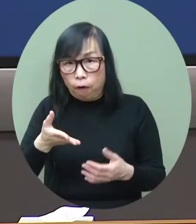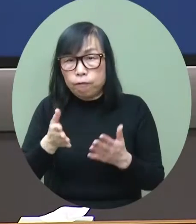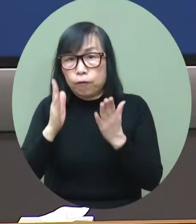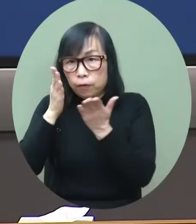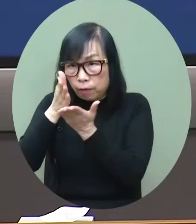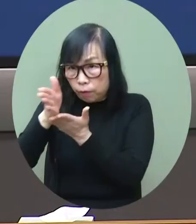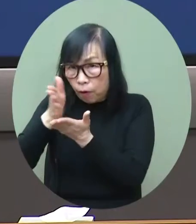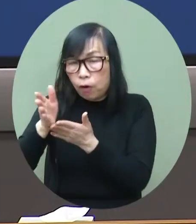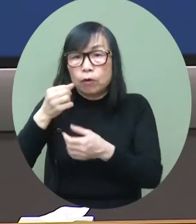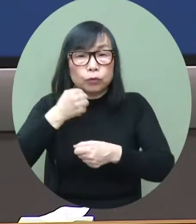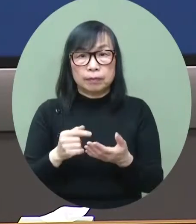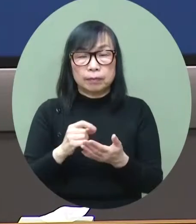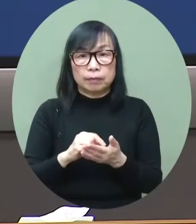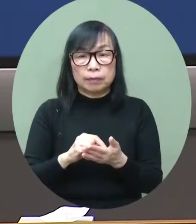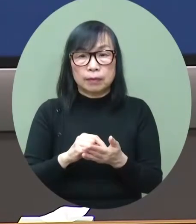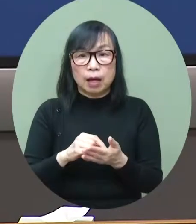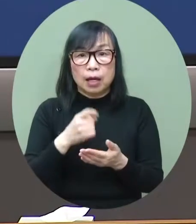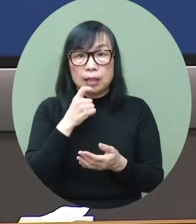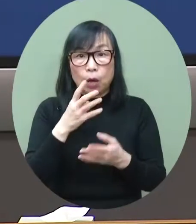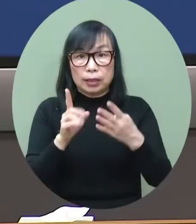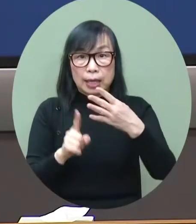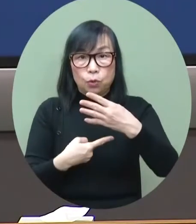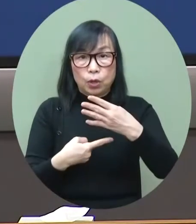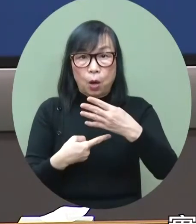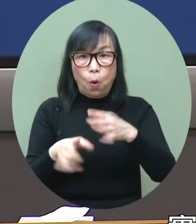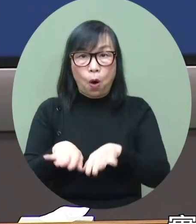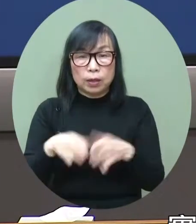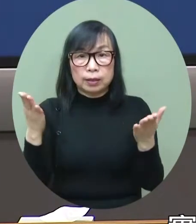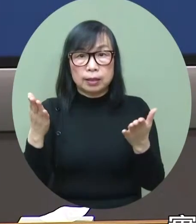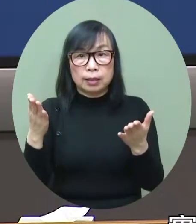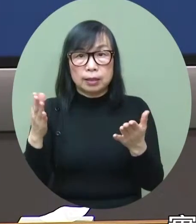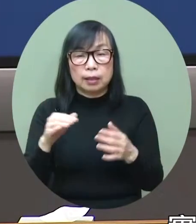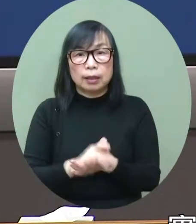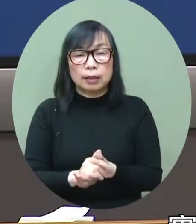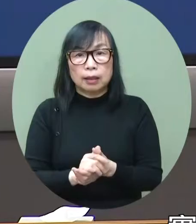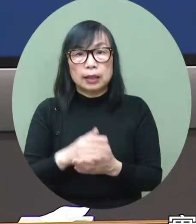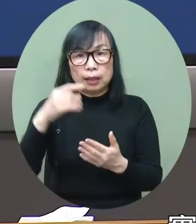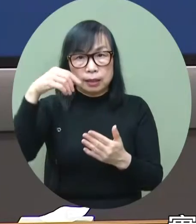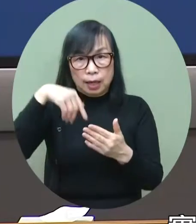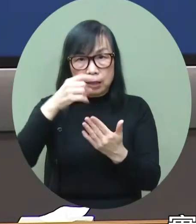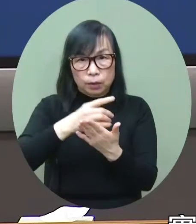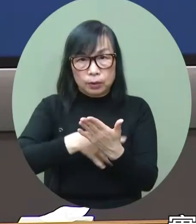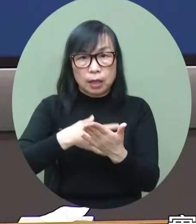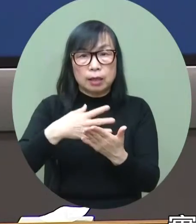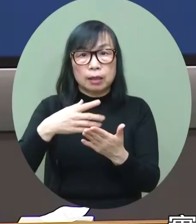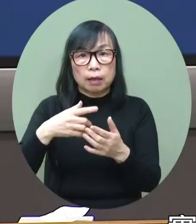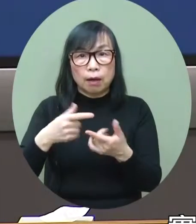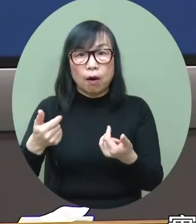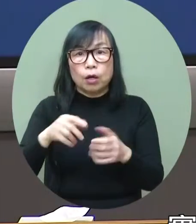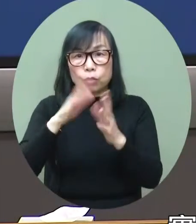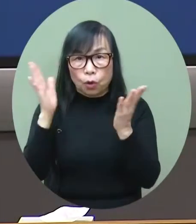向咧嚟到去做緊啦。由四月一日起實施以下嘅措施，適用嘅範圍